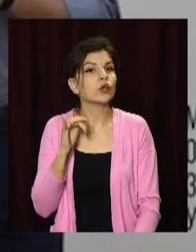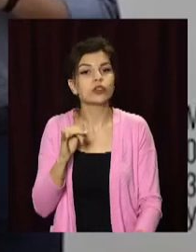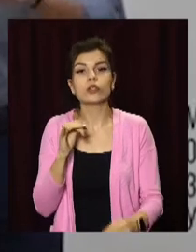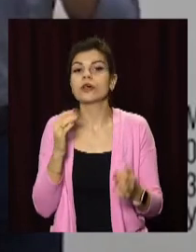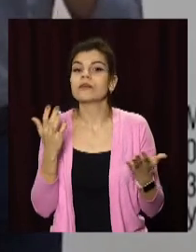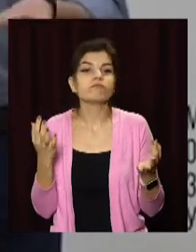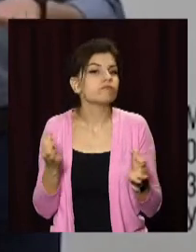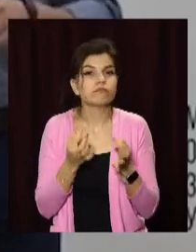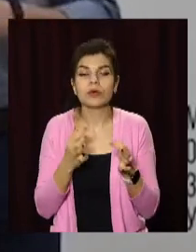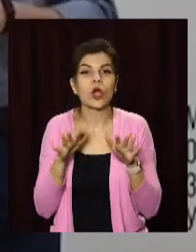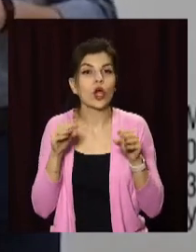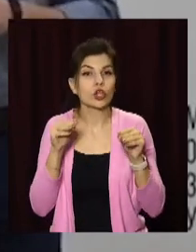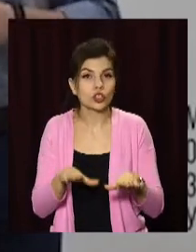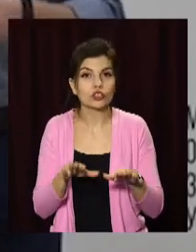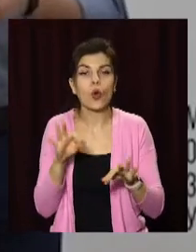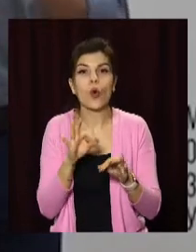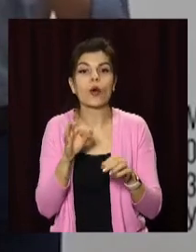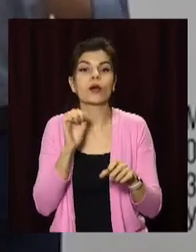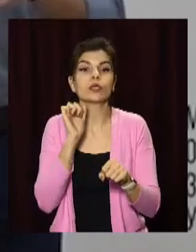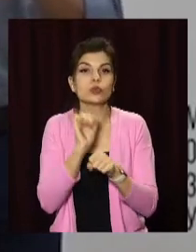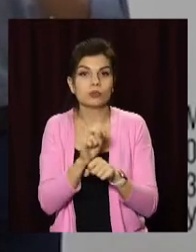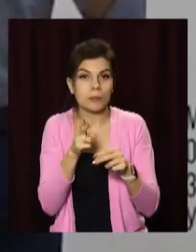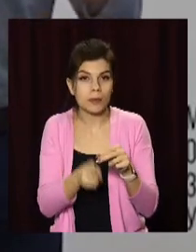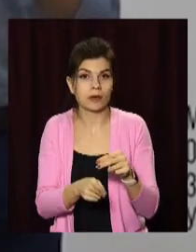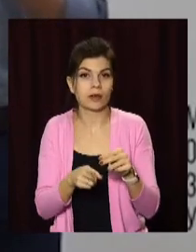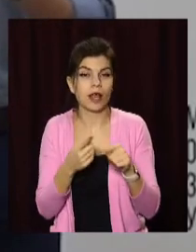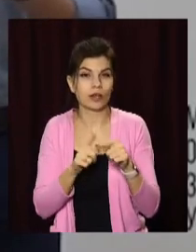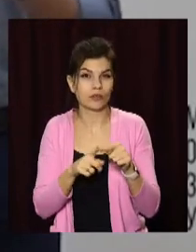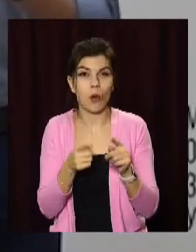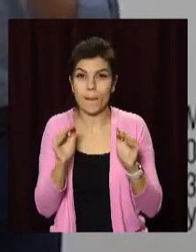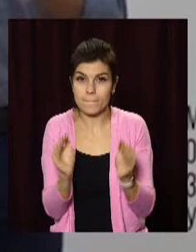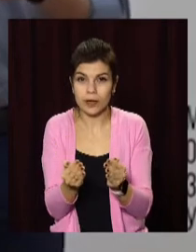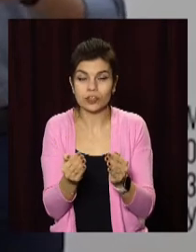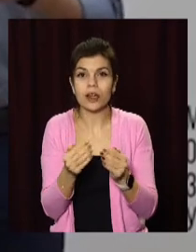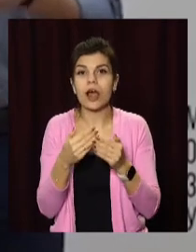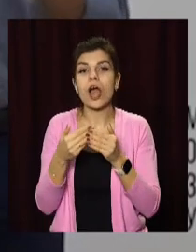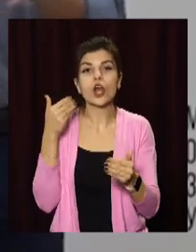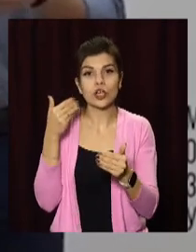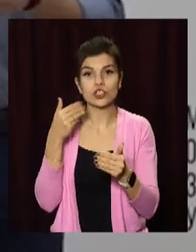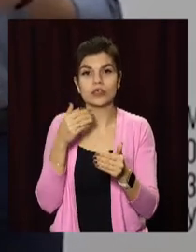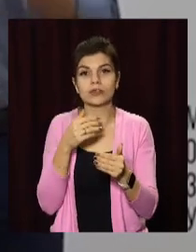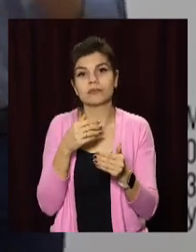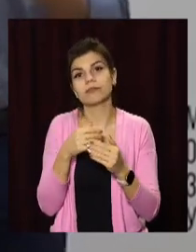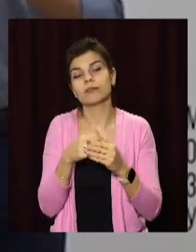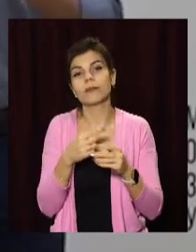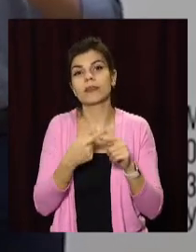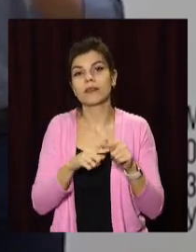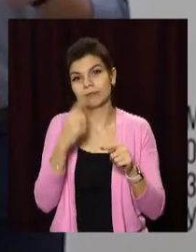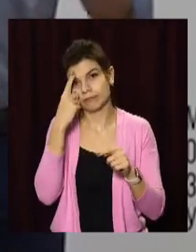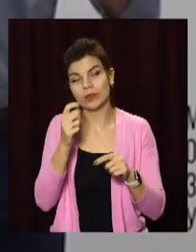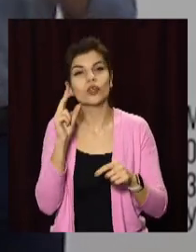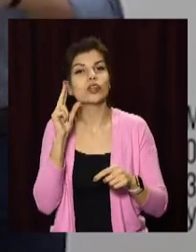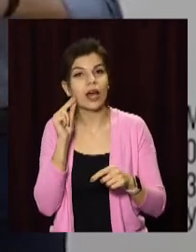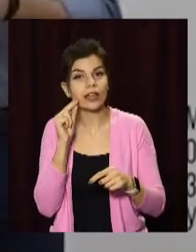жодних рішень щодо припинення цих обмежень раніше встановленого терміну, визначеної